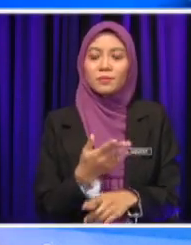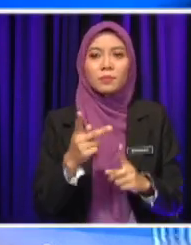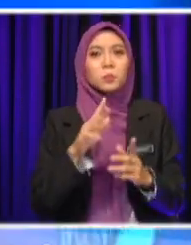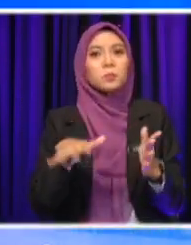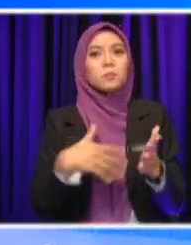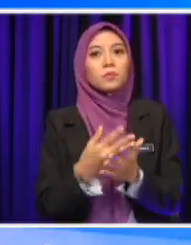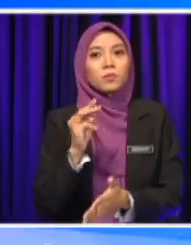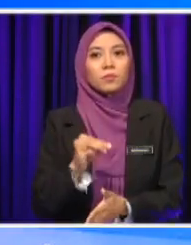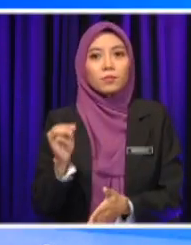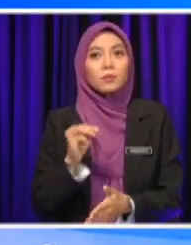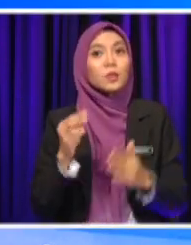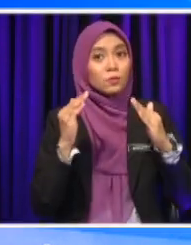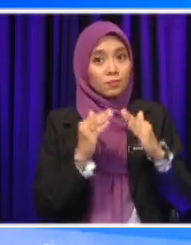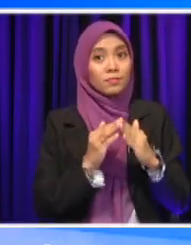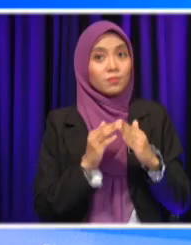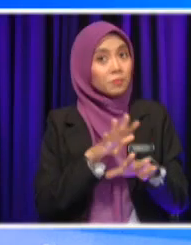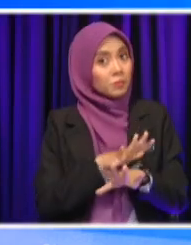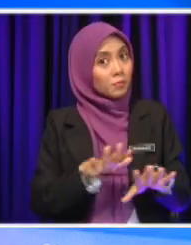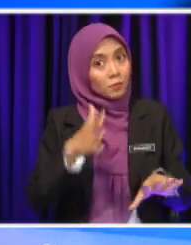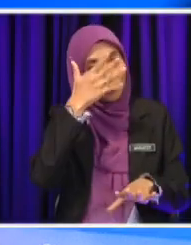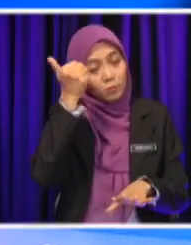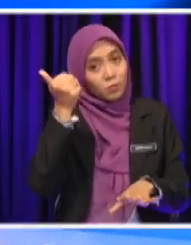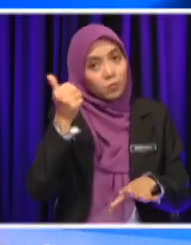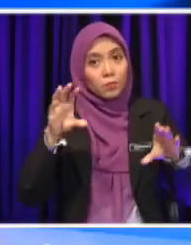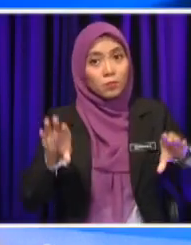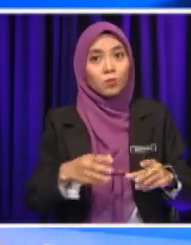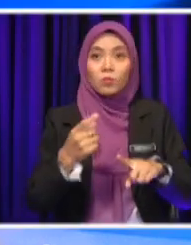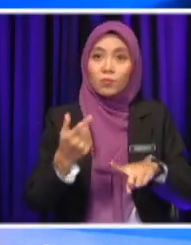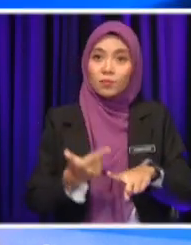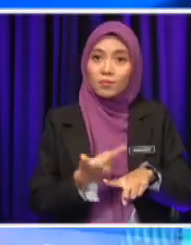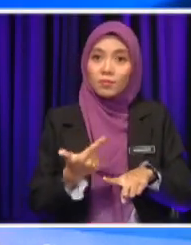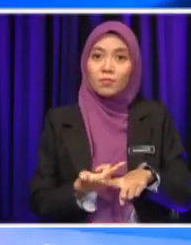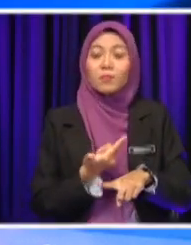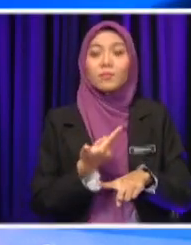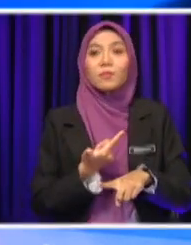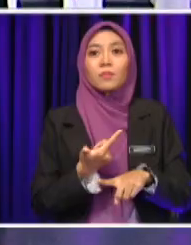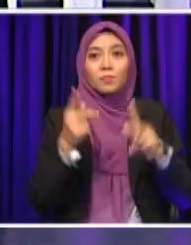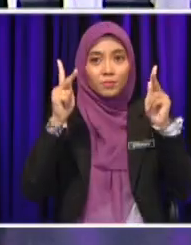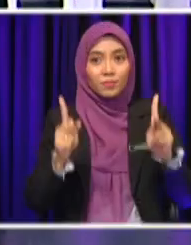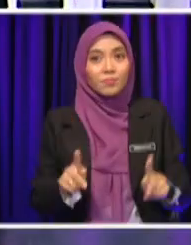yang berada di rumah. Jangan lupa teruskan buat latihan anda agar anda menjadi pelajar yang cemerlang. Terima